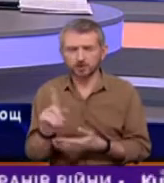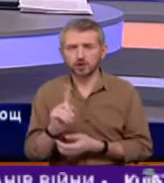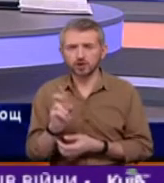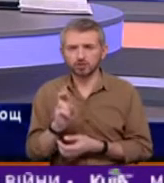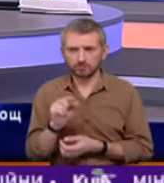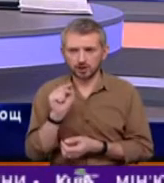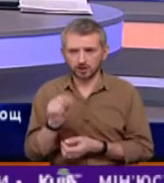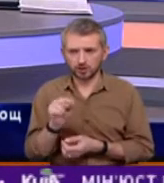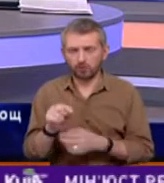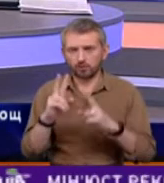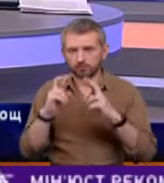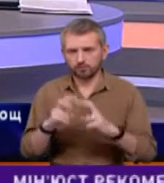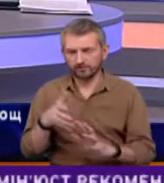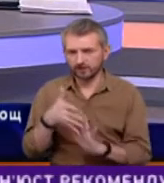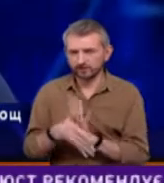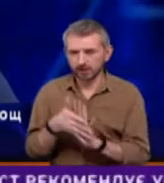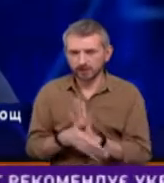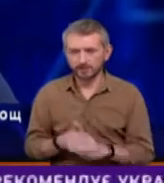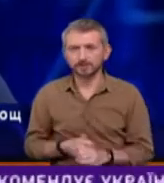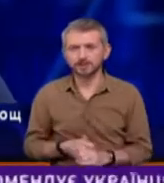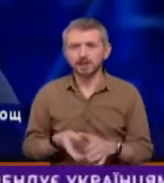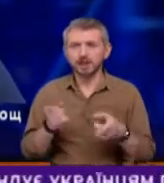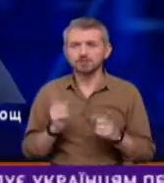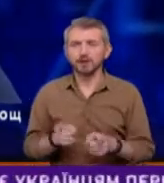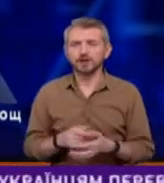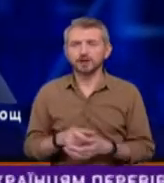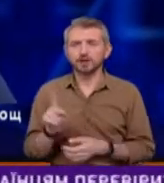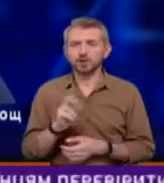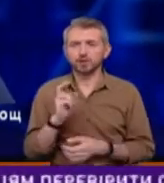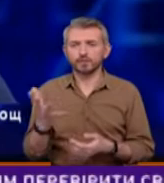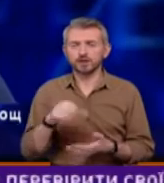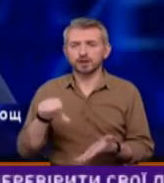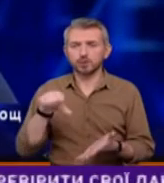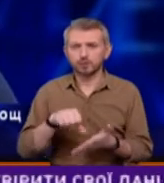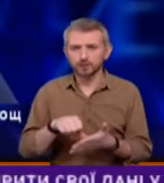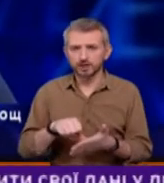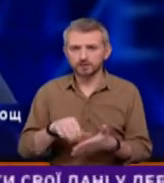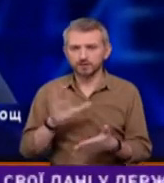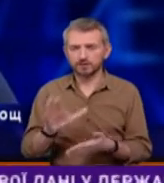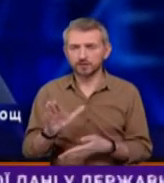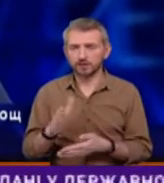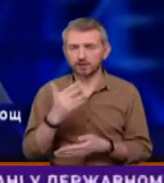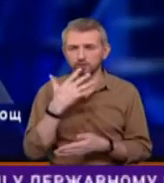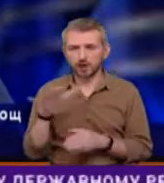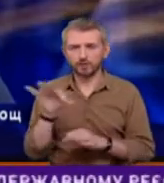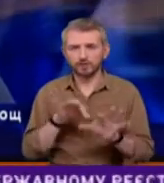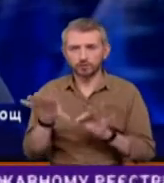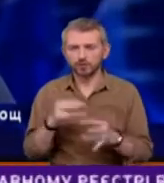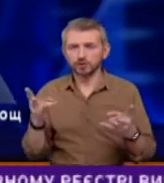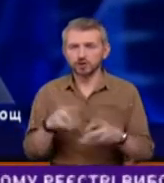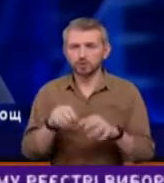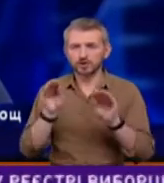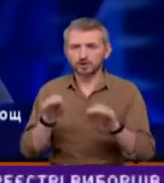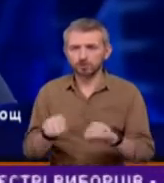його вивчати. Насправді, для того, щоб взяти участь в національному відборі, потрібно